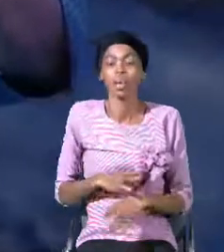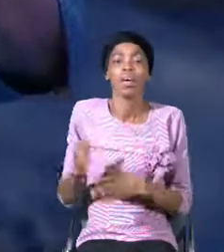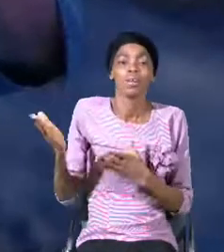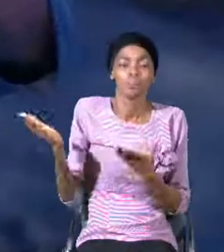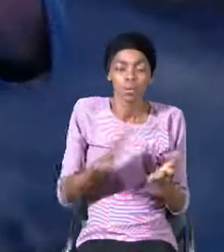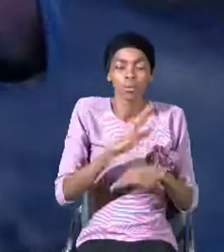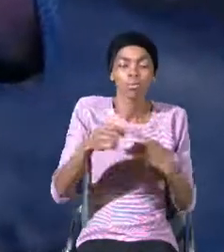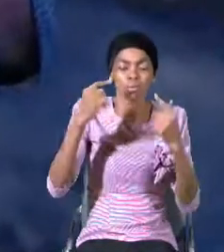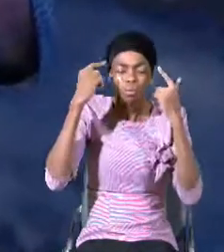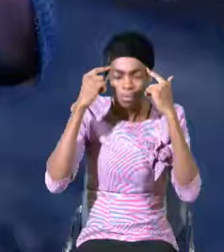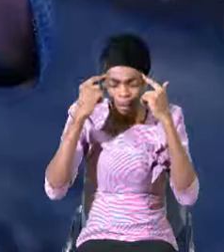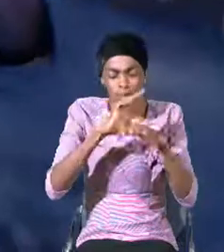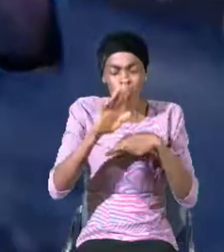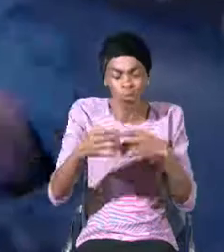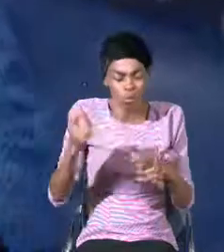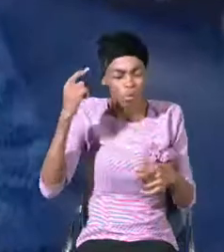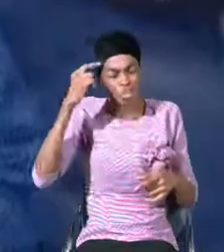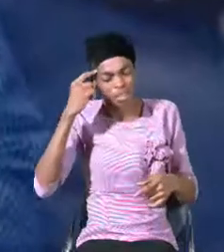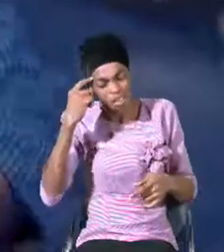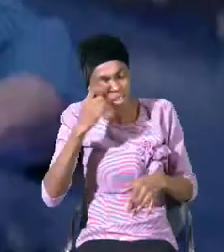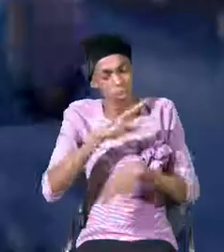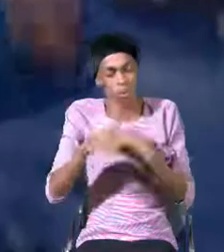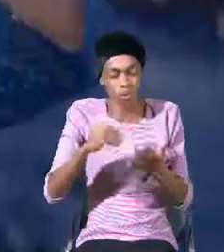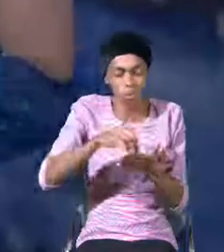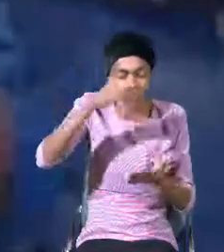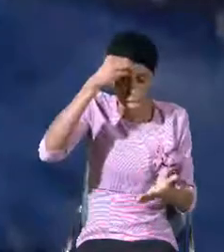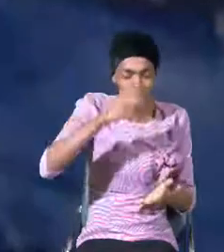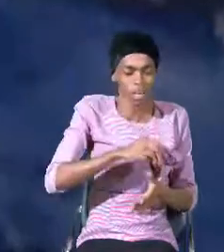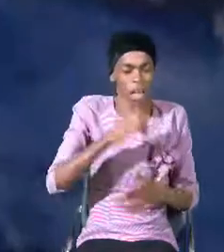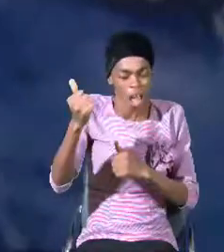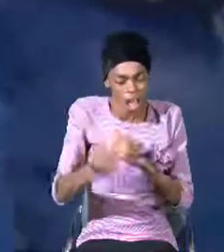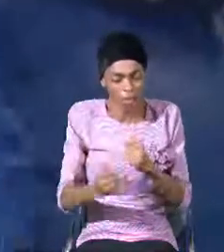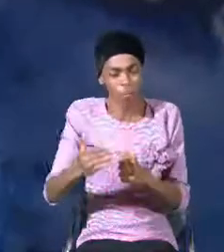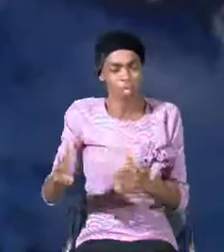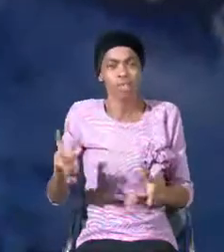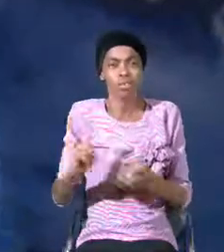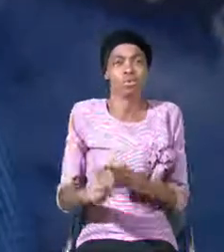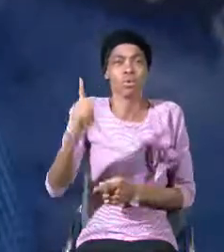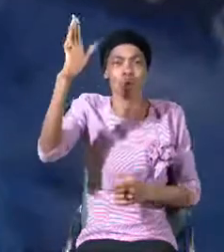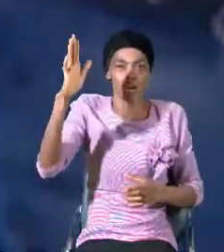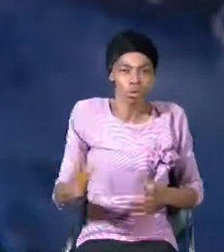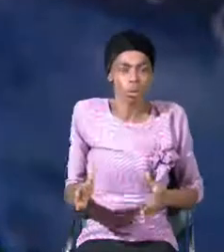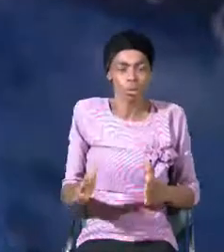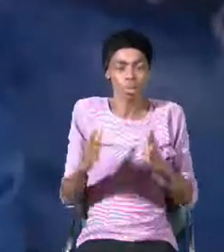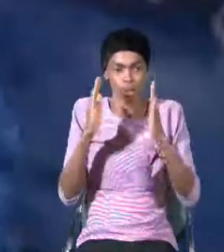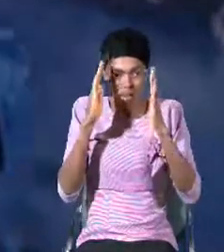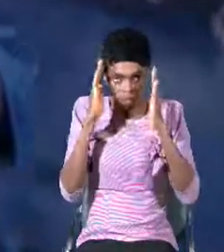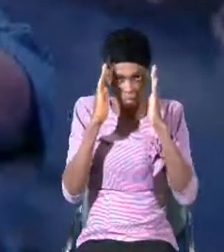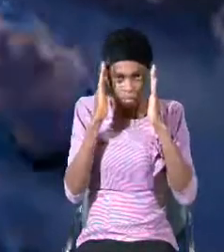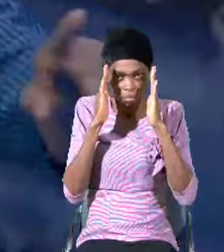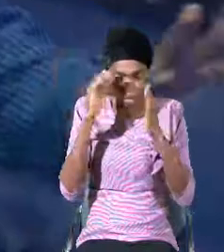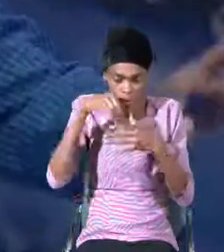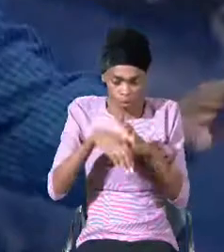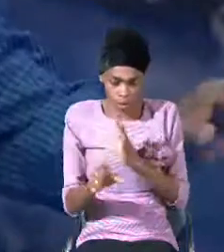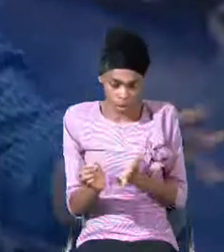cœur, implique ta pensée, implique ton intelligence, implique toute ta connaissance, implique tout ce que tu as dans ce que tu veux